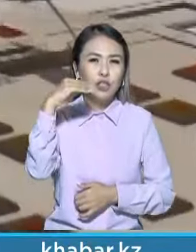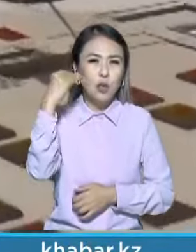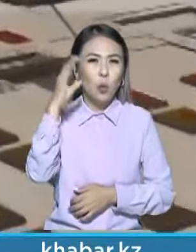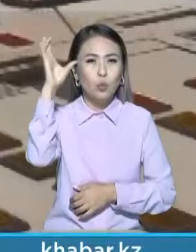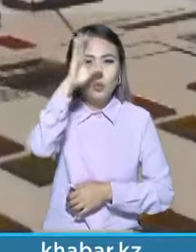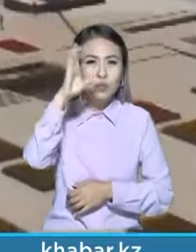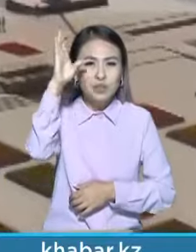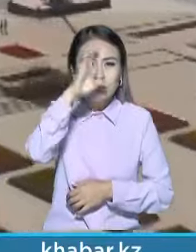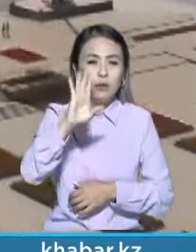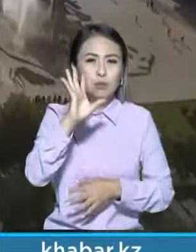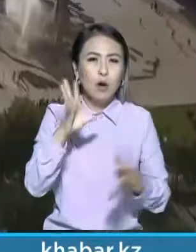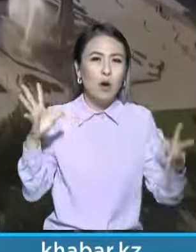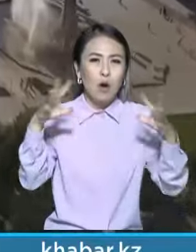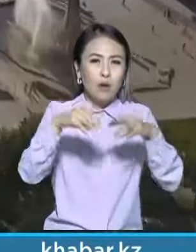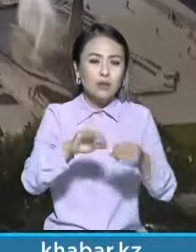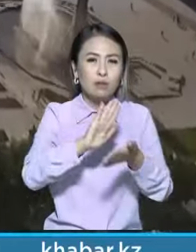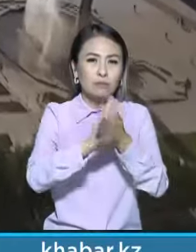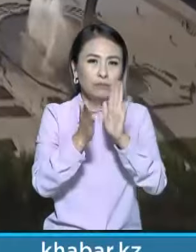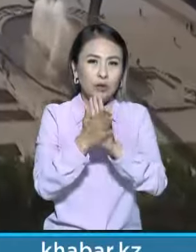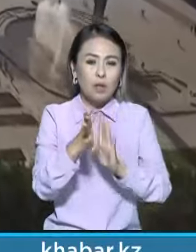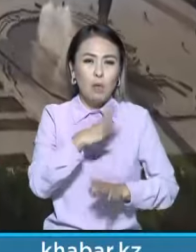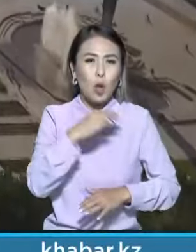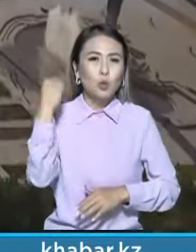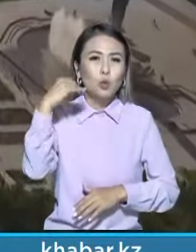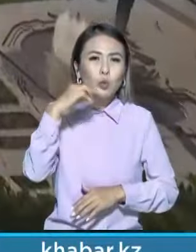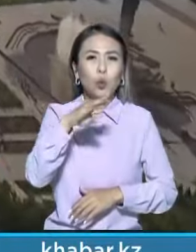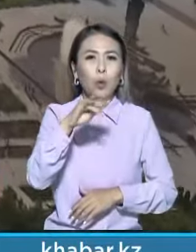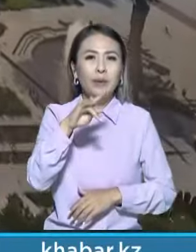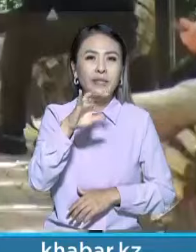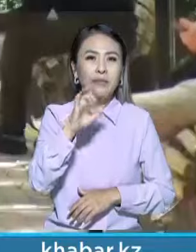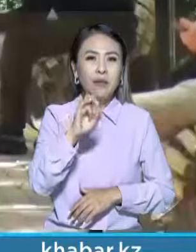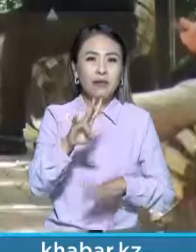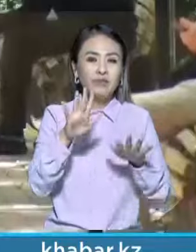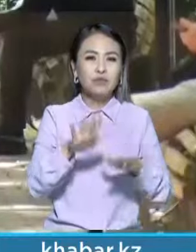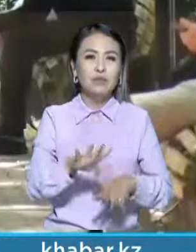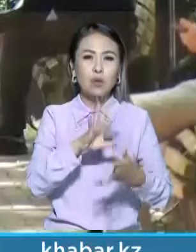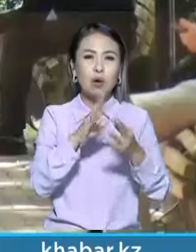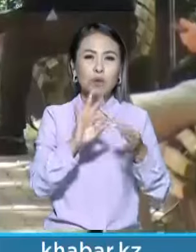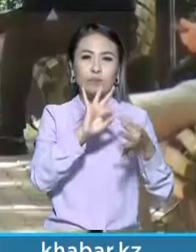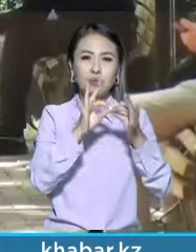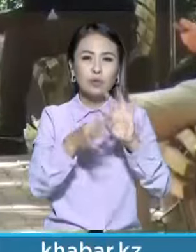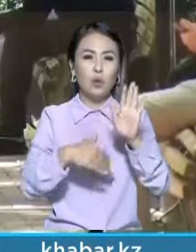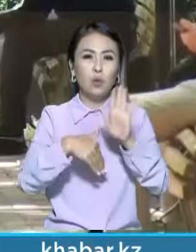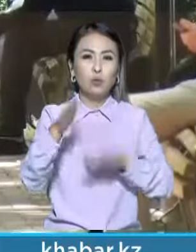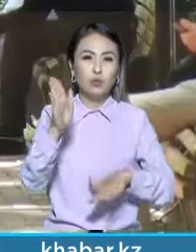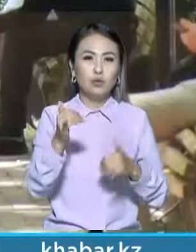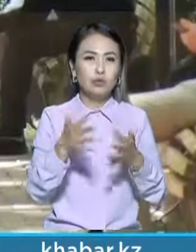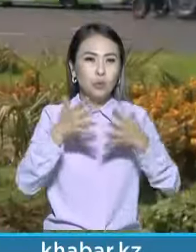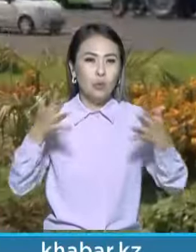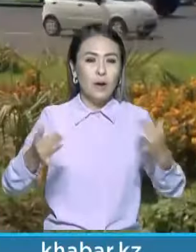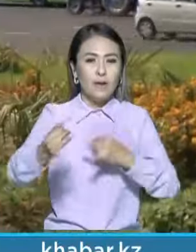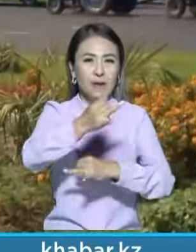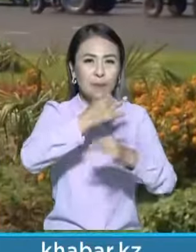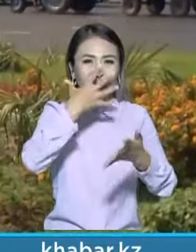Өзбекстан елдерімен одақтастық қатынас орнатып, Түркменстанмен стратегиялық әріптестікті дәйекті түрде кеңейтіп келеді. Халықтарымыздың